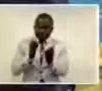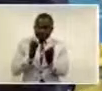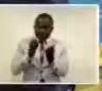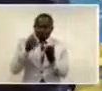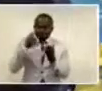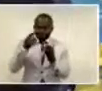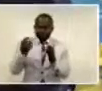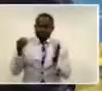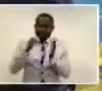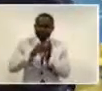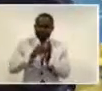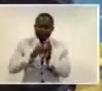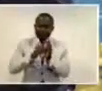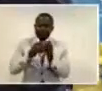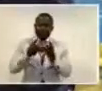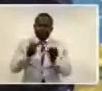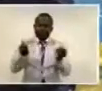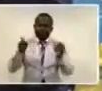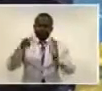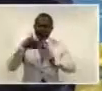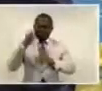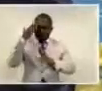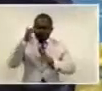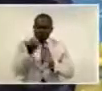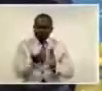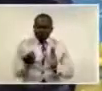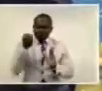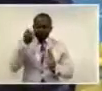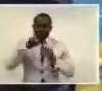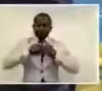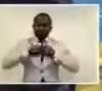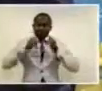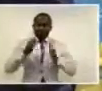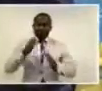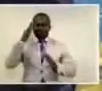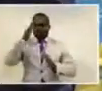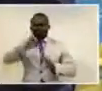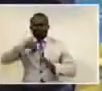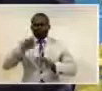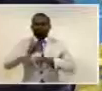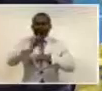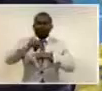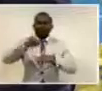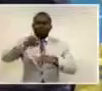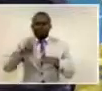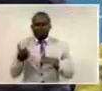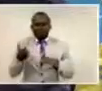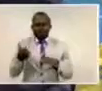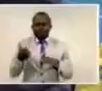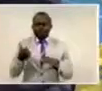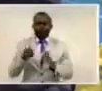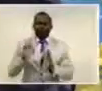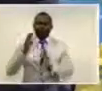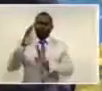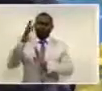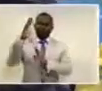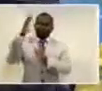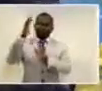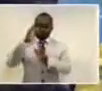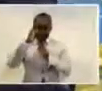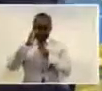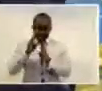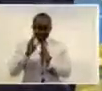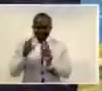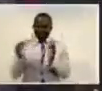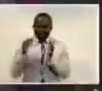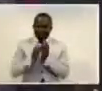Turagikubone kandi mu gikemure vuba abo bana niba abanyarwanda murabimo bwene igihugu gutese. Oya nta mpamvu nyakuba Perezida wa Repubulika.